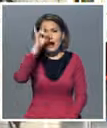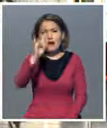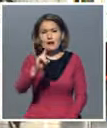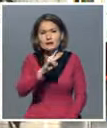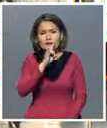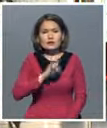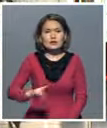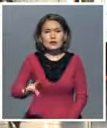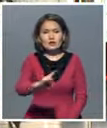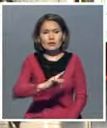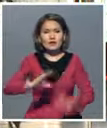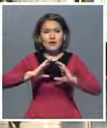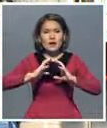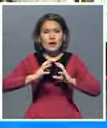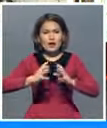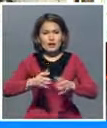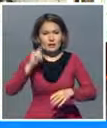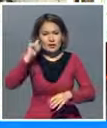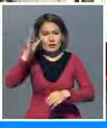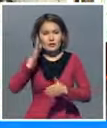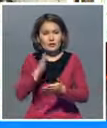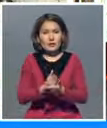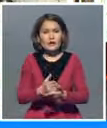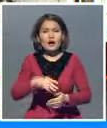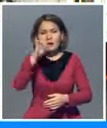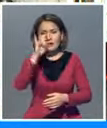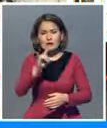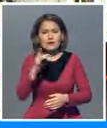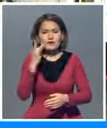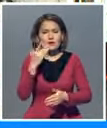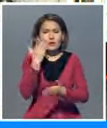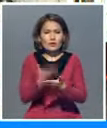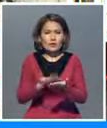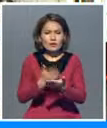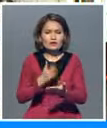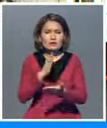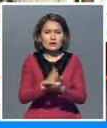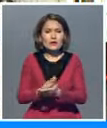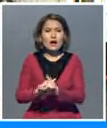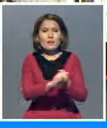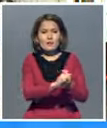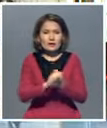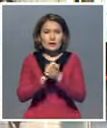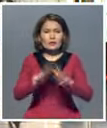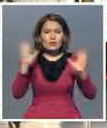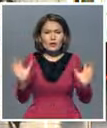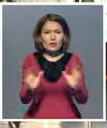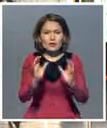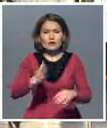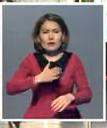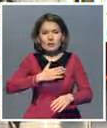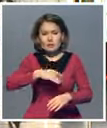әлемдік өркениеттің тоғысқан жері, ол дүниежүзілік деңгейде үлгі бола алады. Мемлекетіміз достықтың, бірліктің, ынтымақтың ордасы болғаны